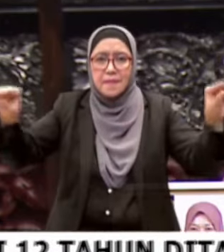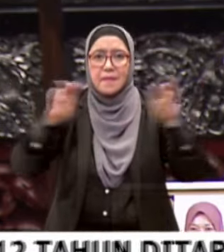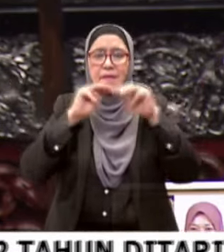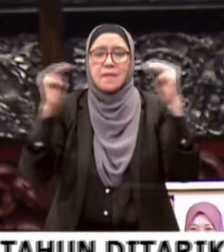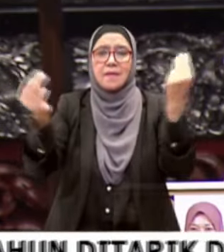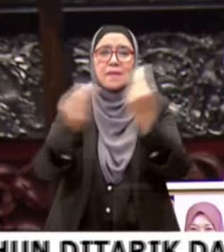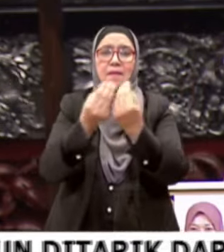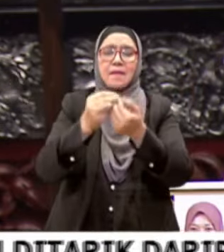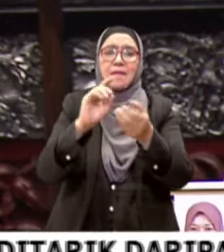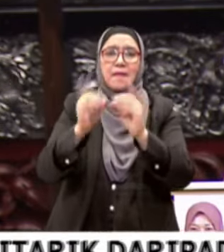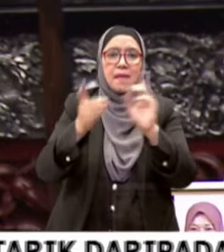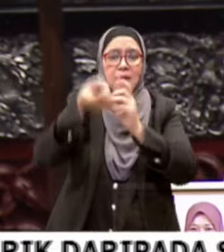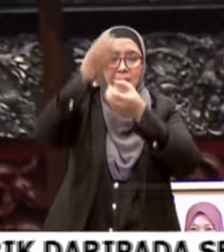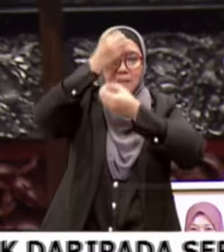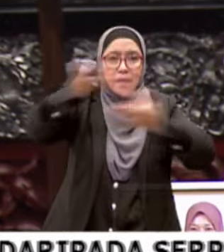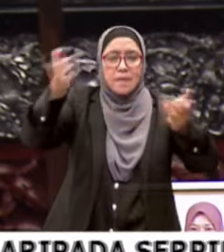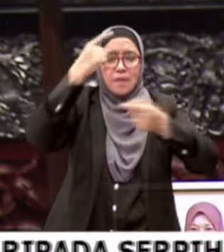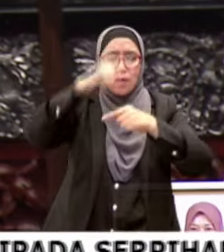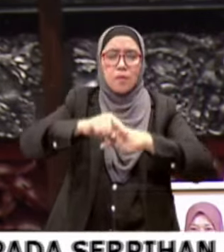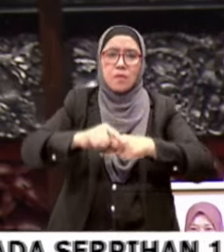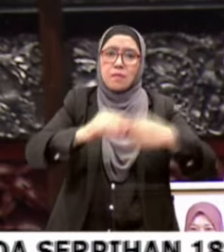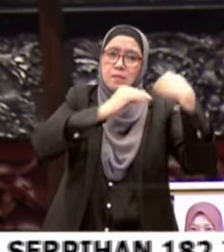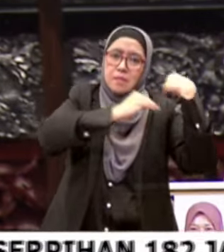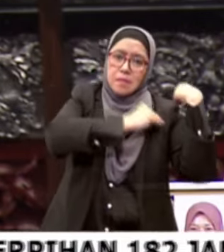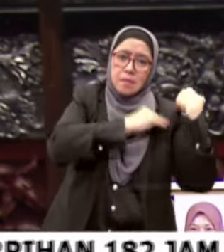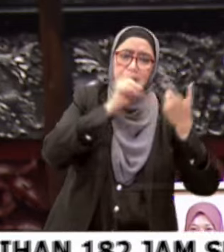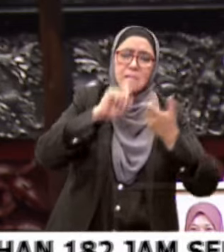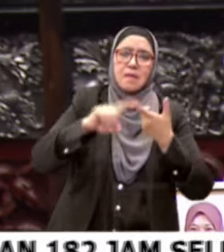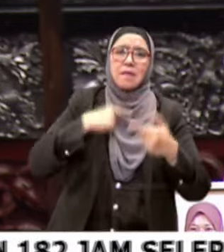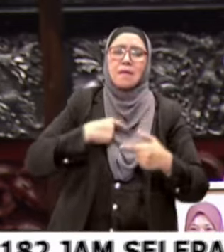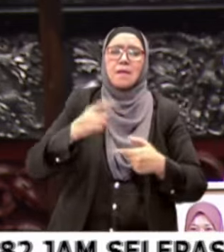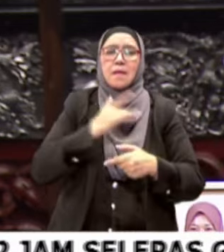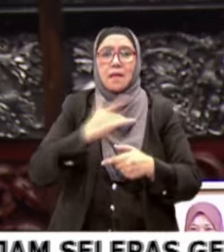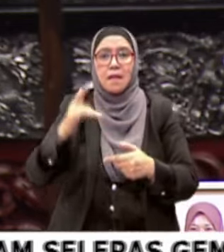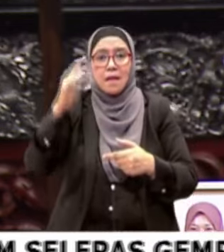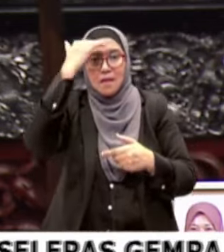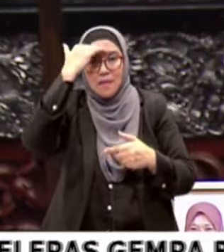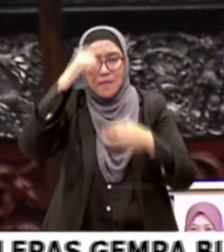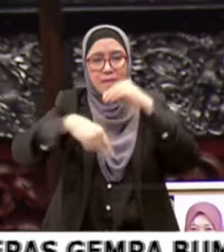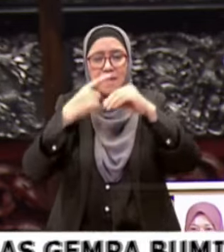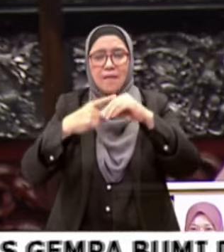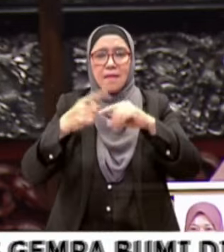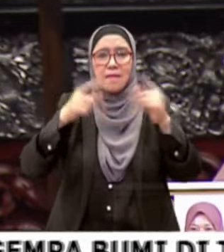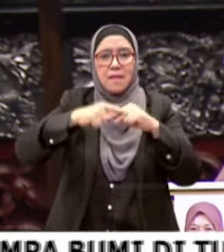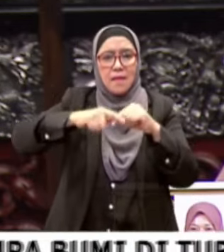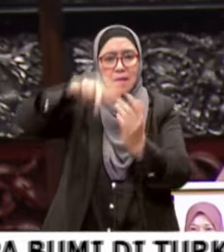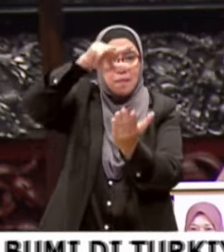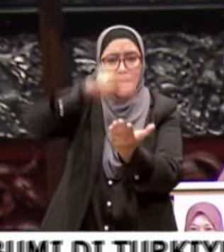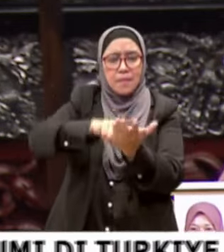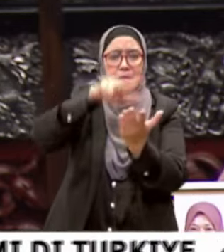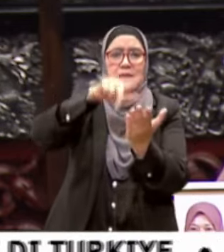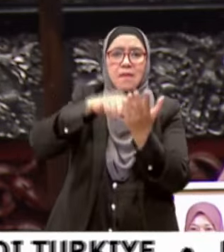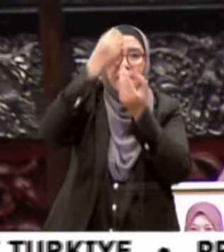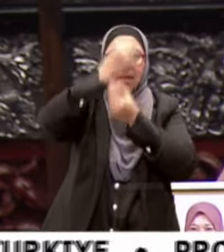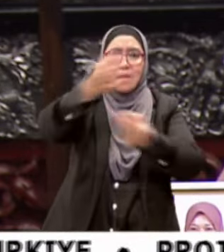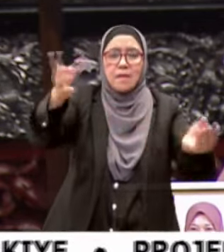bertanggung jawab serta dalam memastikan kesahihan maklumat yang diterima sebelum perkongsian dilakukan